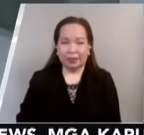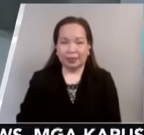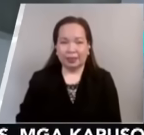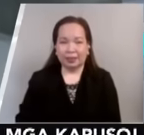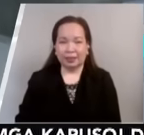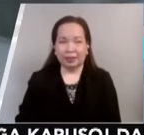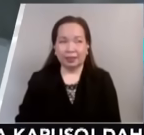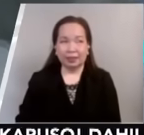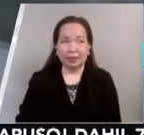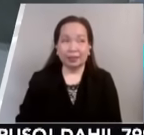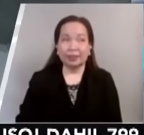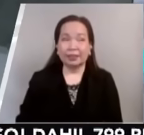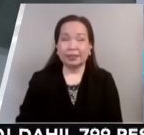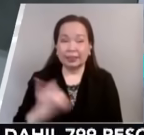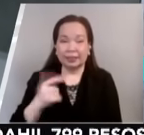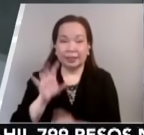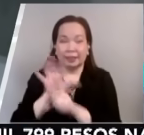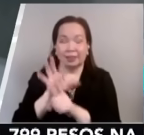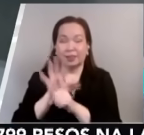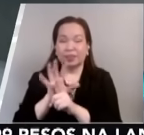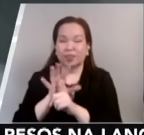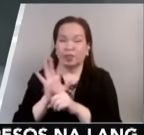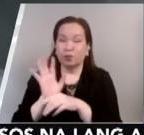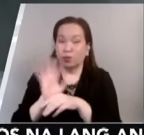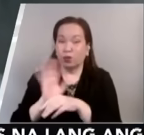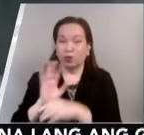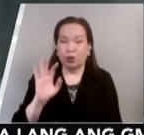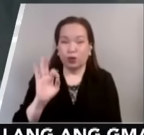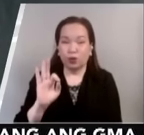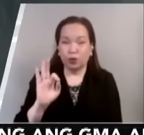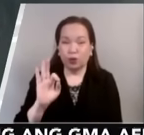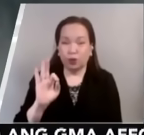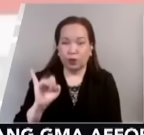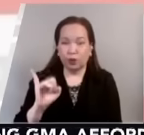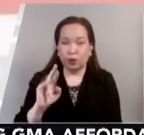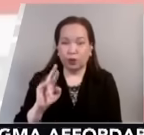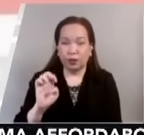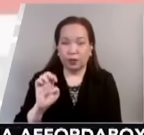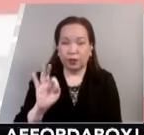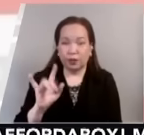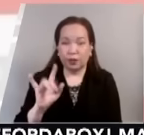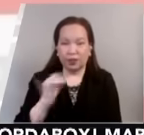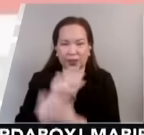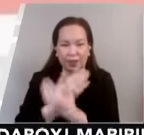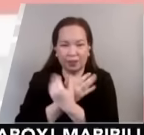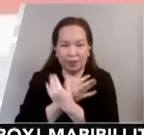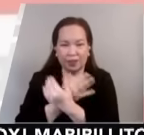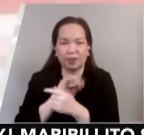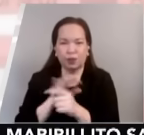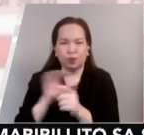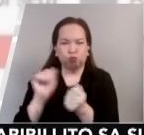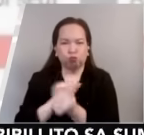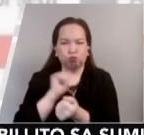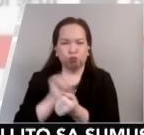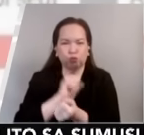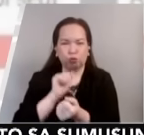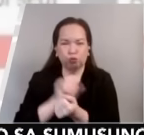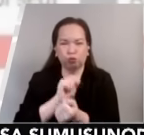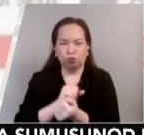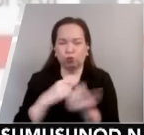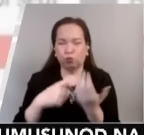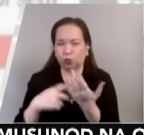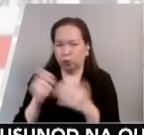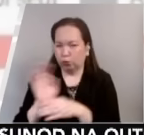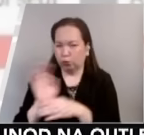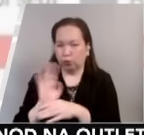Patok sa Tail ang Firefly ng GMA pictures at GMA public Affairs sold out ang ticket sa ilang sinahan sa Pilipinas ngayong araw